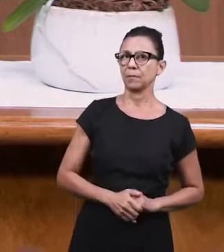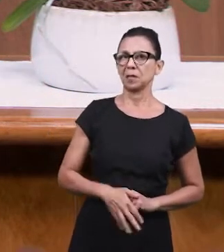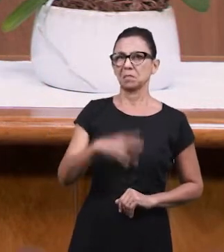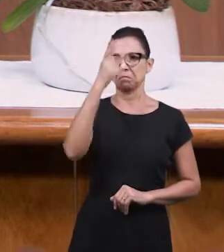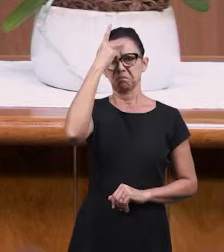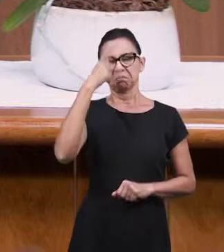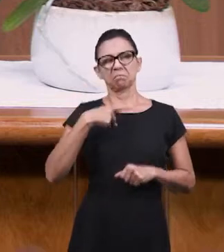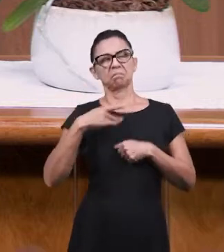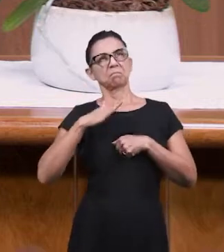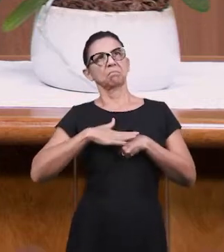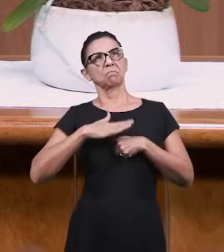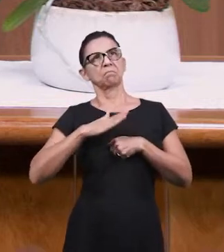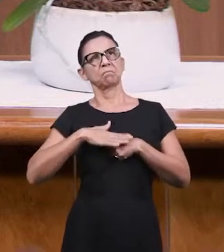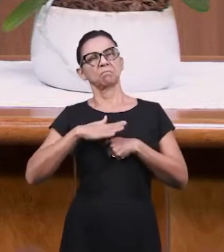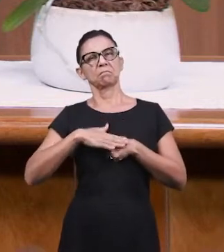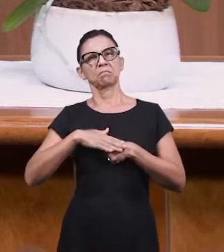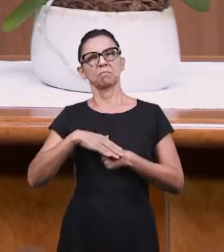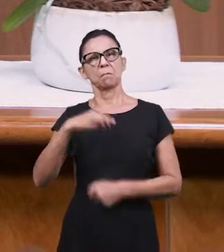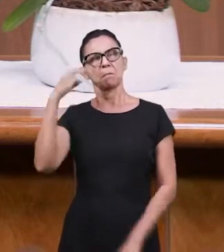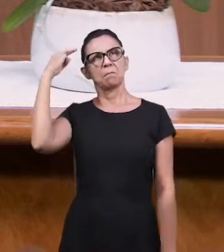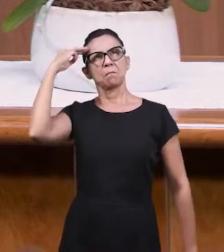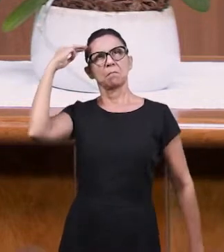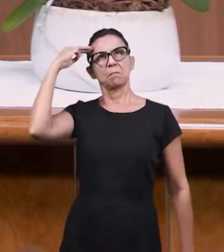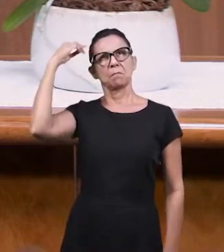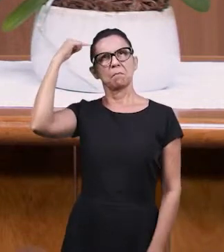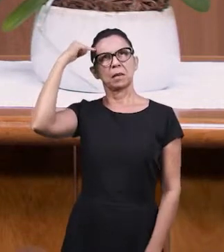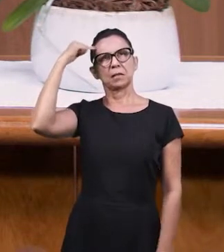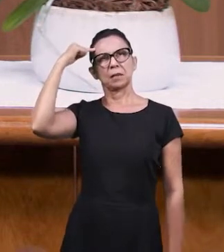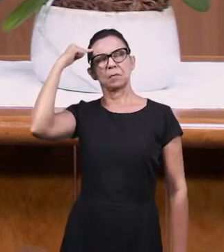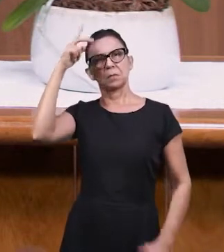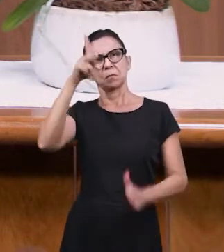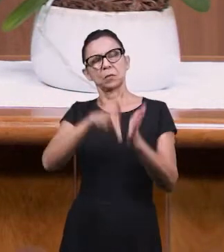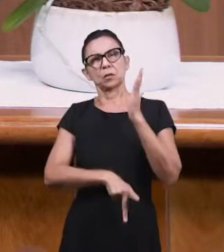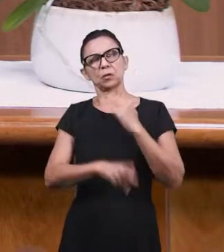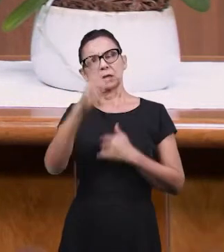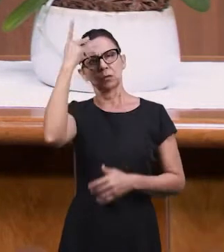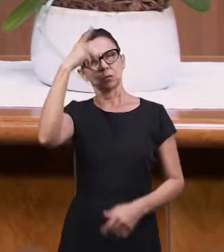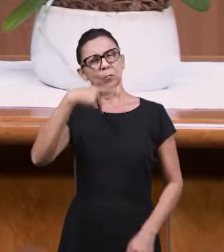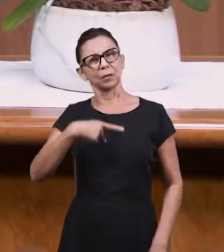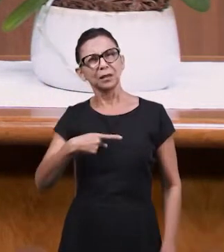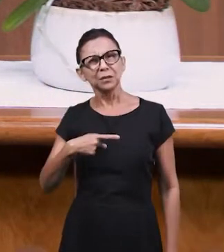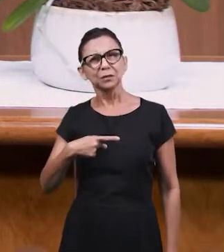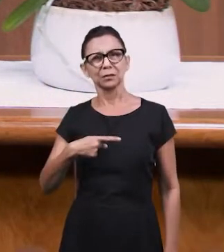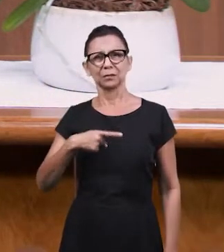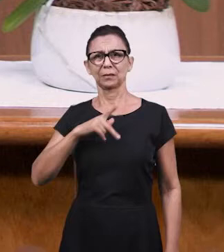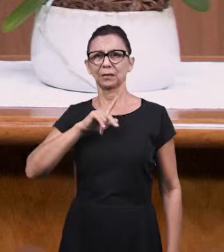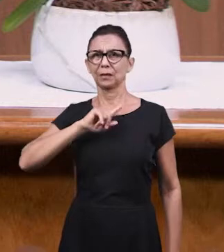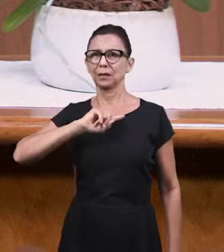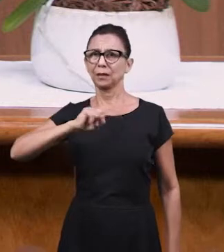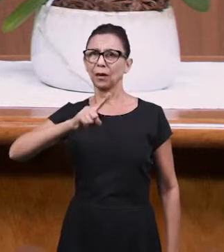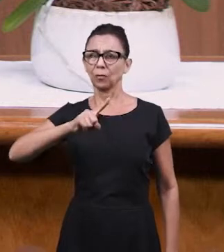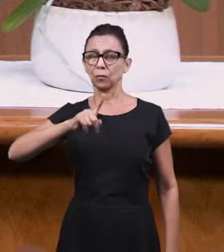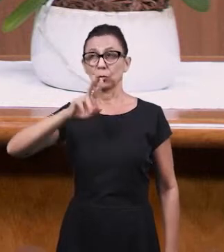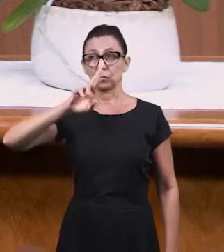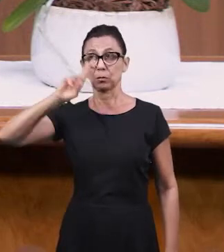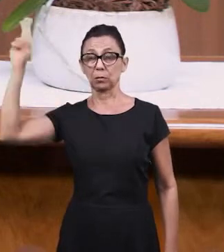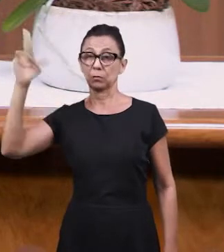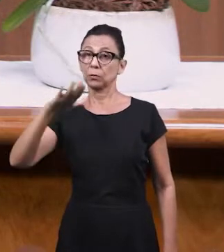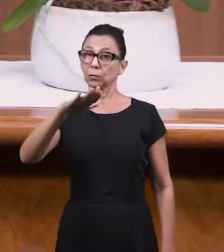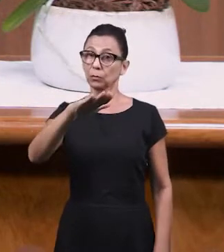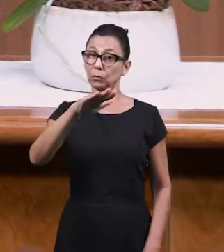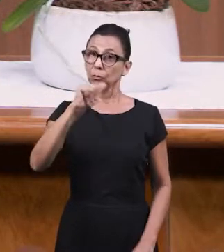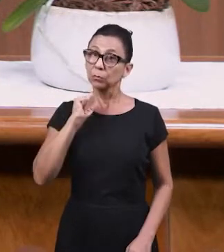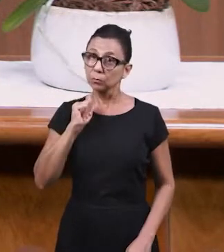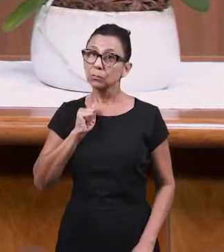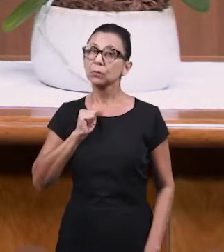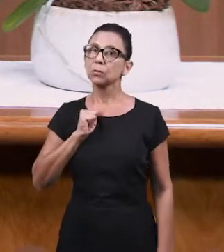Pas pour une chose que je veux, que ma pensée a envie, mon projet personnel. Non. Nous avons été